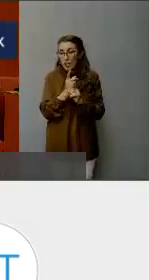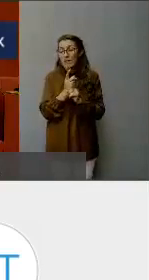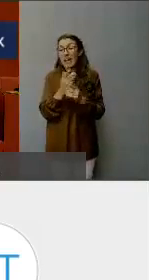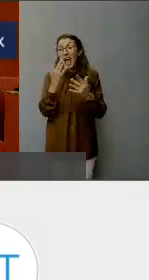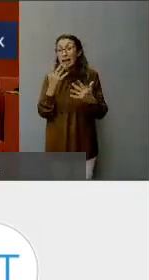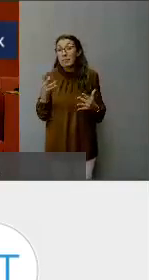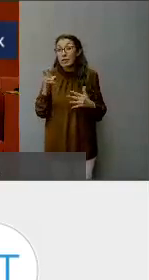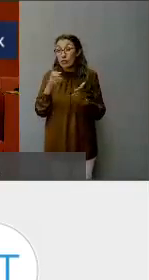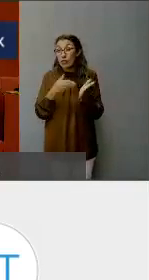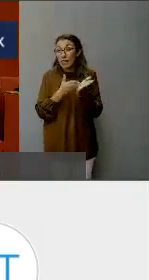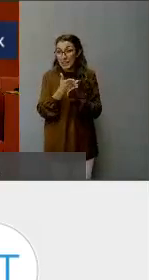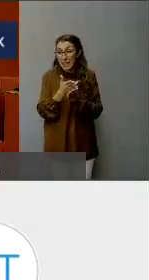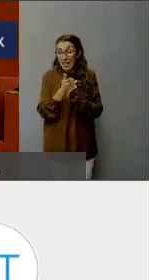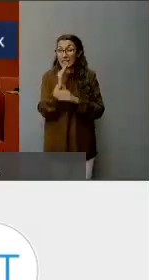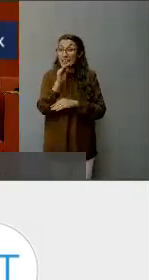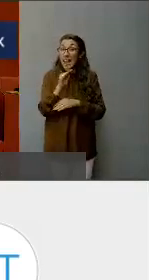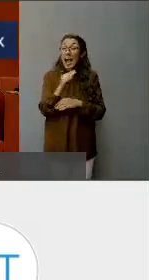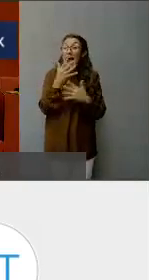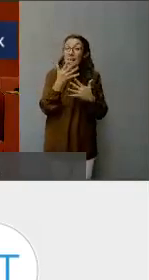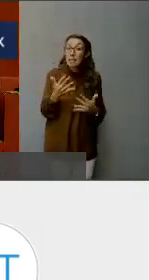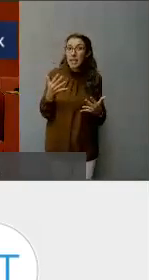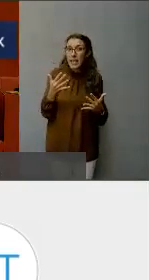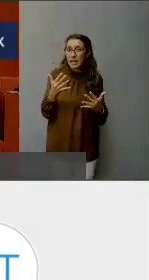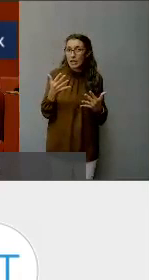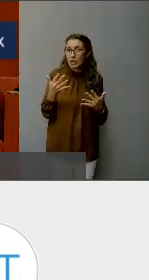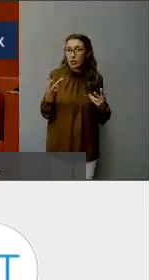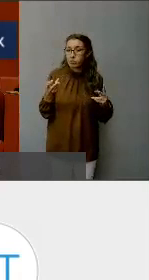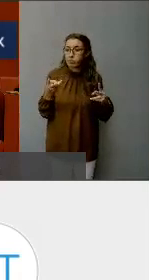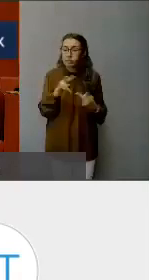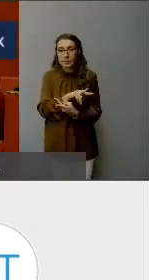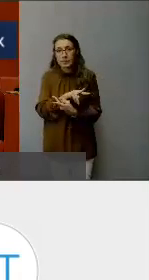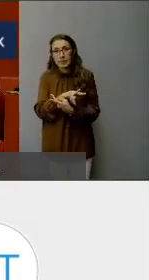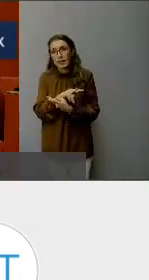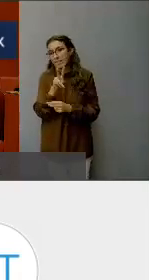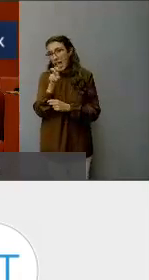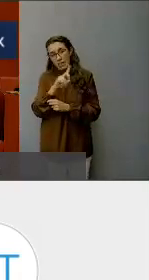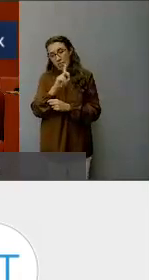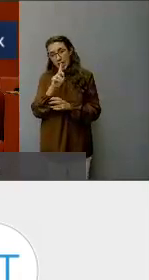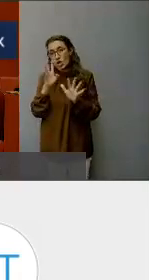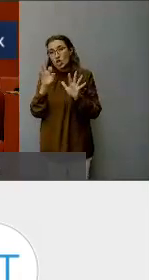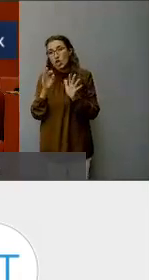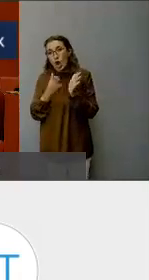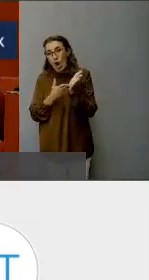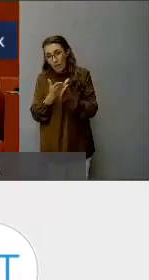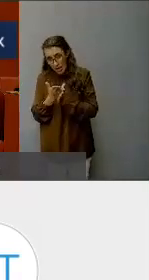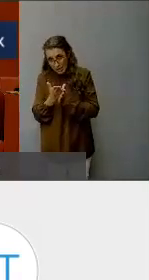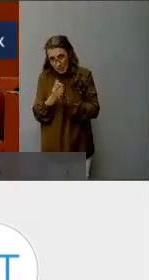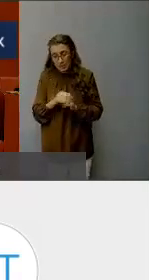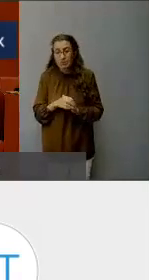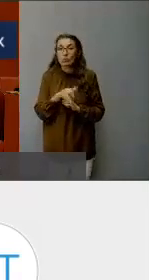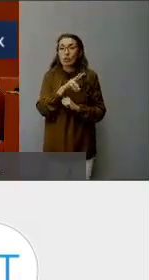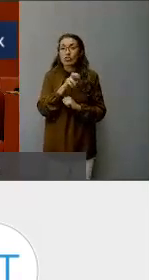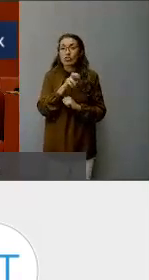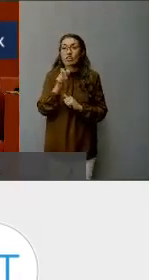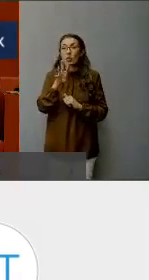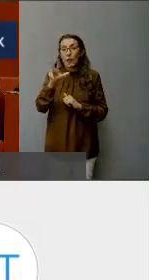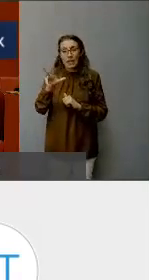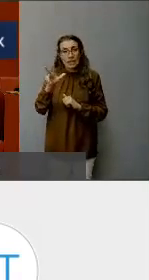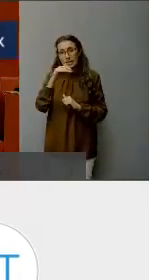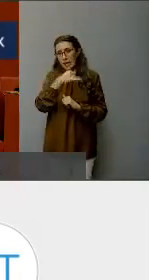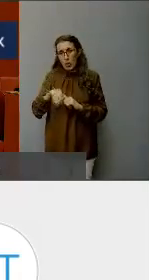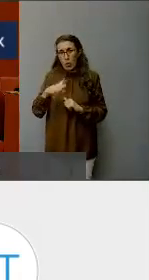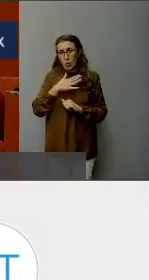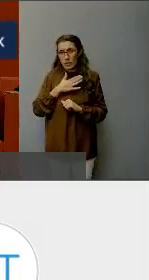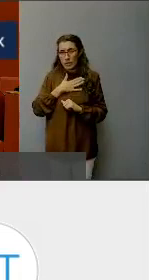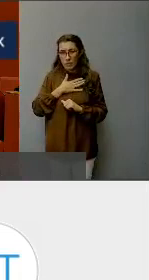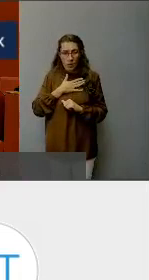di sostituire la parola almeno ventennale con novantennale 243 l'ultimo per quanto mi riguarda è